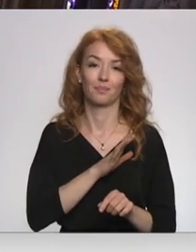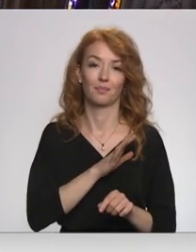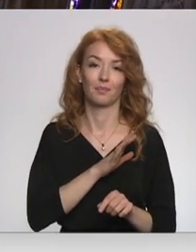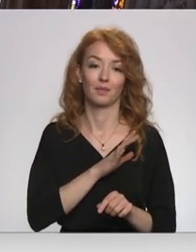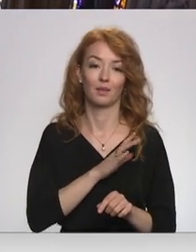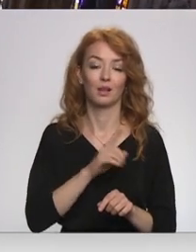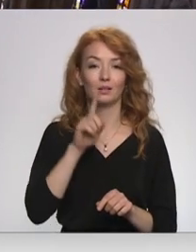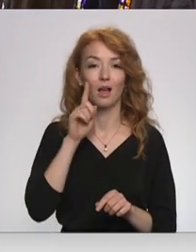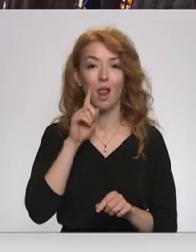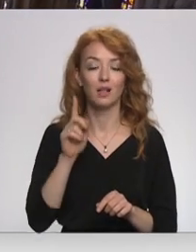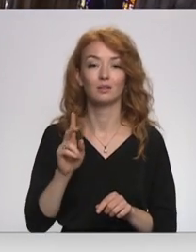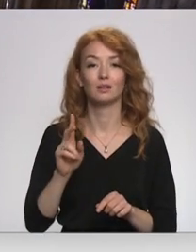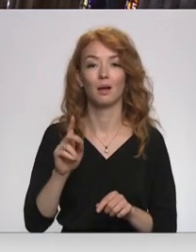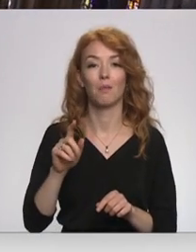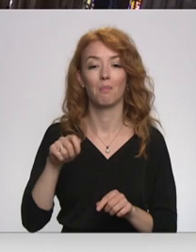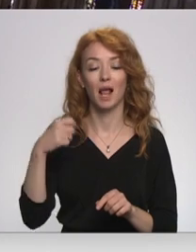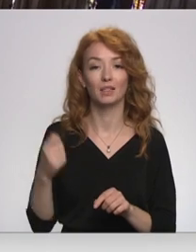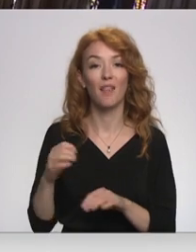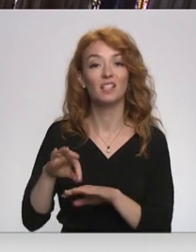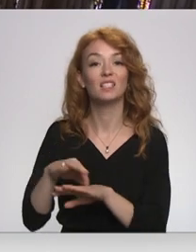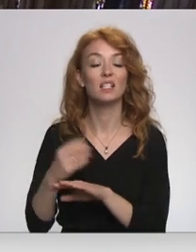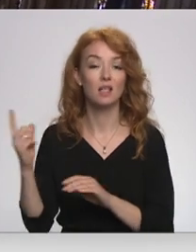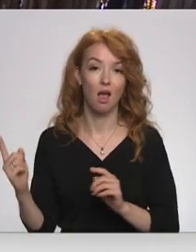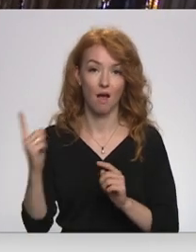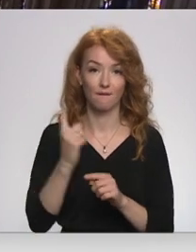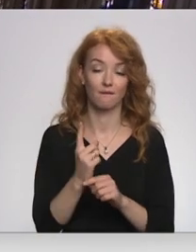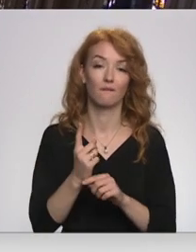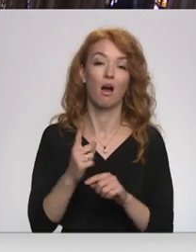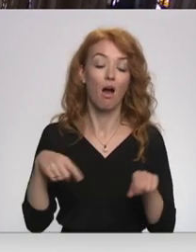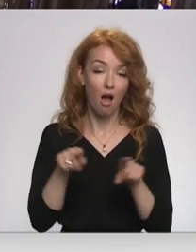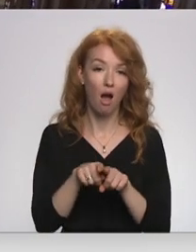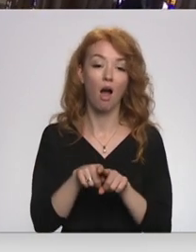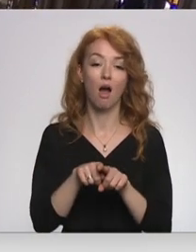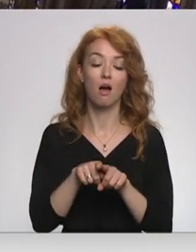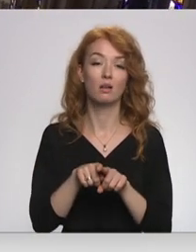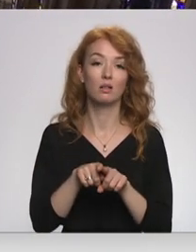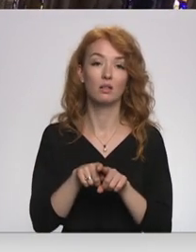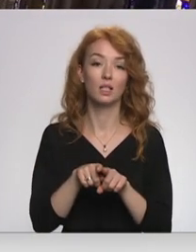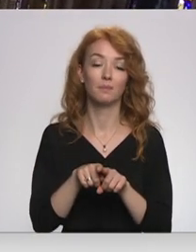Volodimir Zelenska, Ukrainas prezidenta dzīves biedri Olena, tādējādi arī